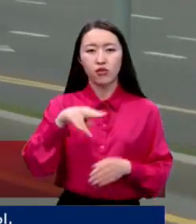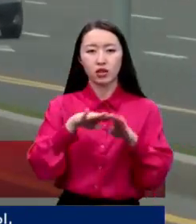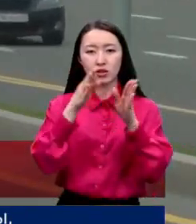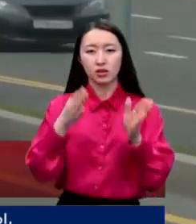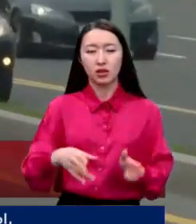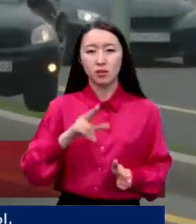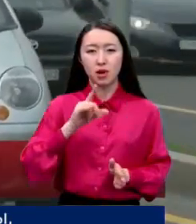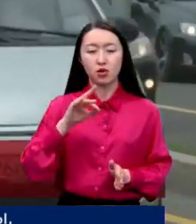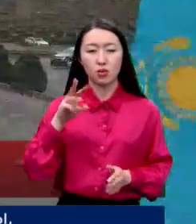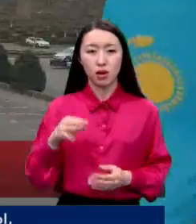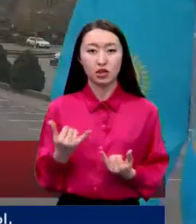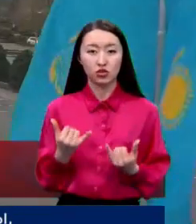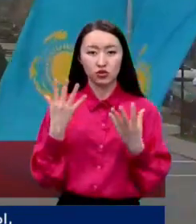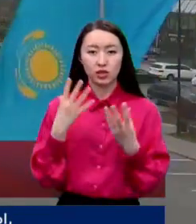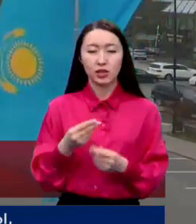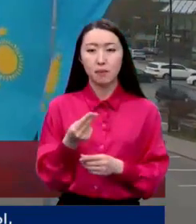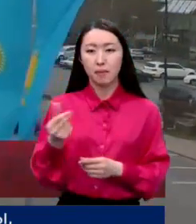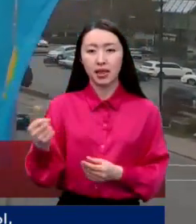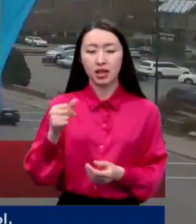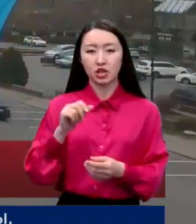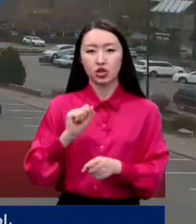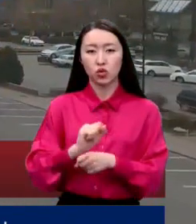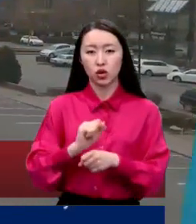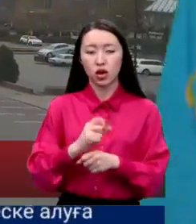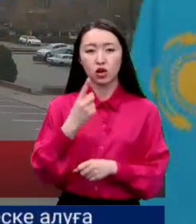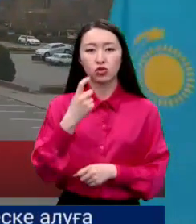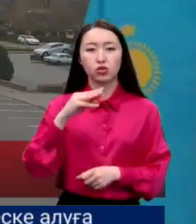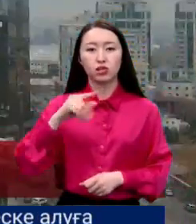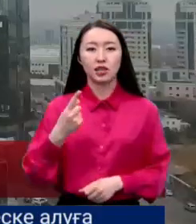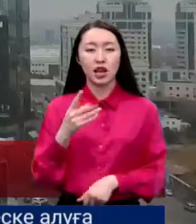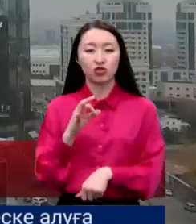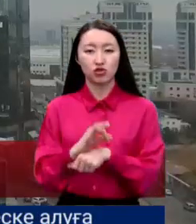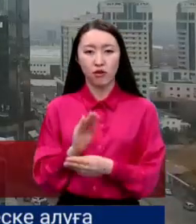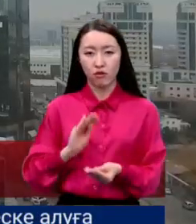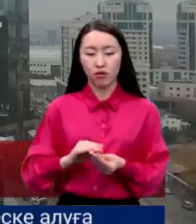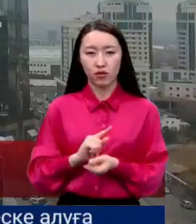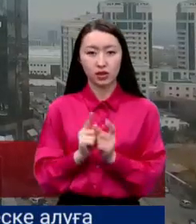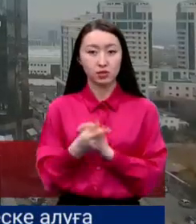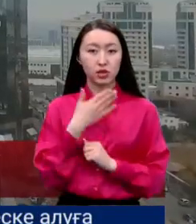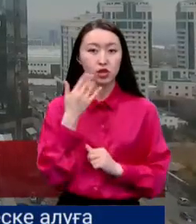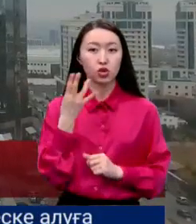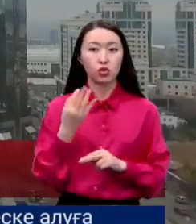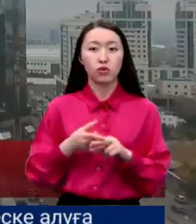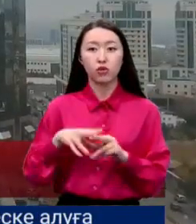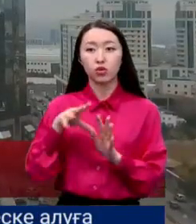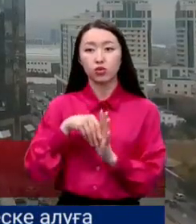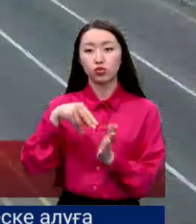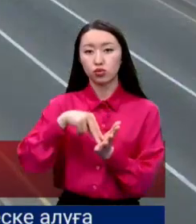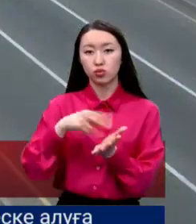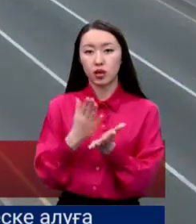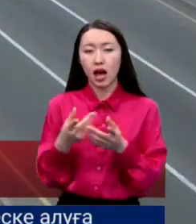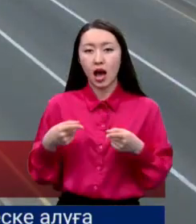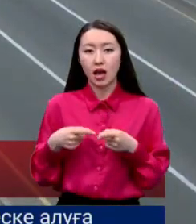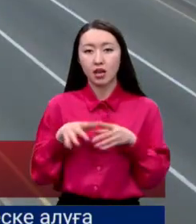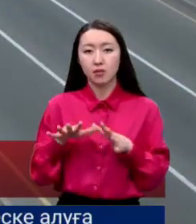На сегодняшний день тариф платной стоянки 100 тенге час. Он практически не изменился. Однако в эту стоимость входит лишь аренда